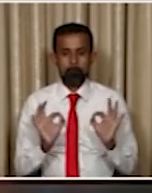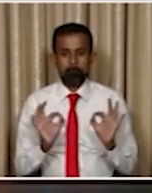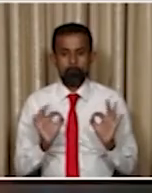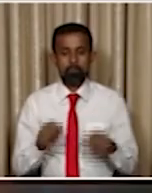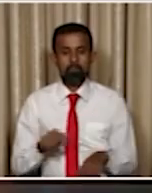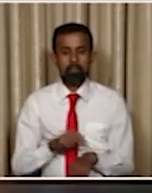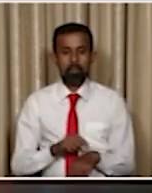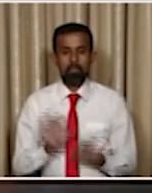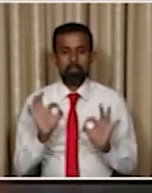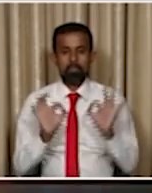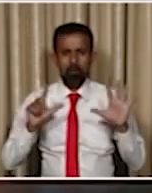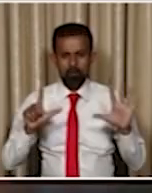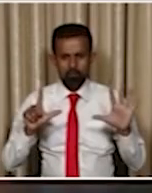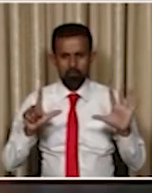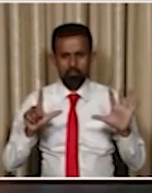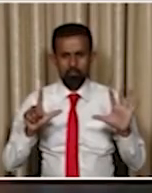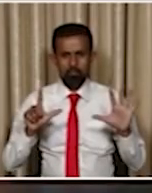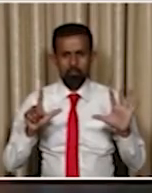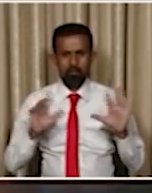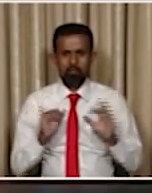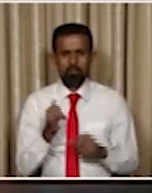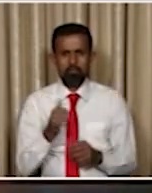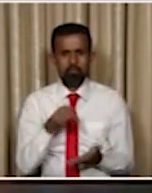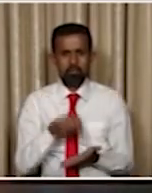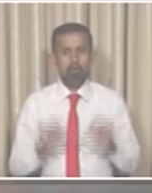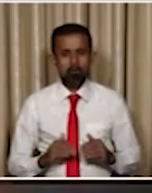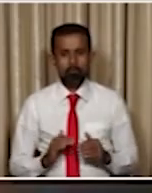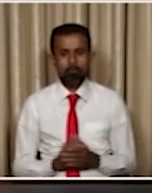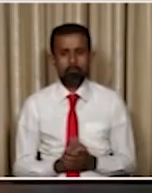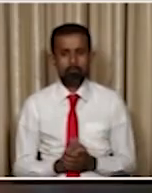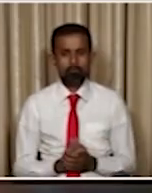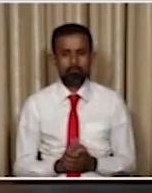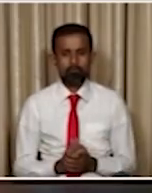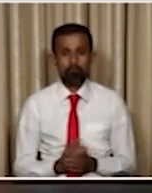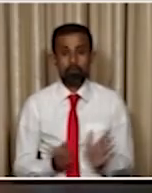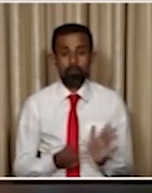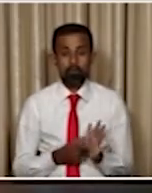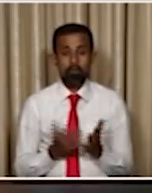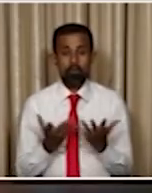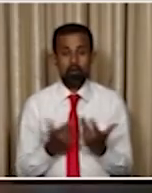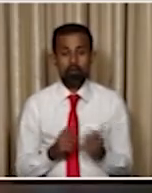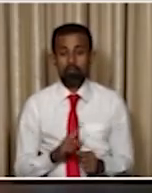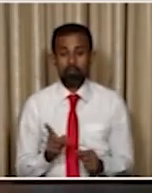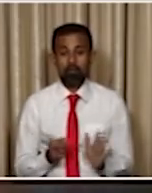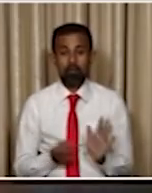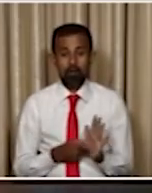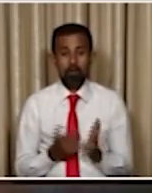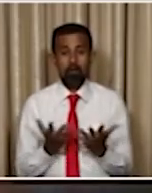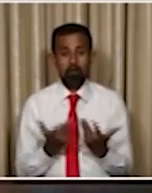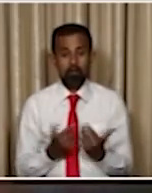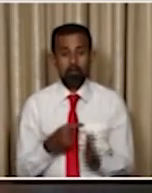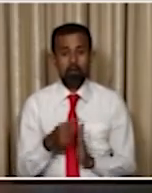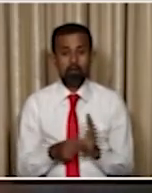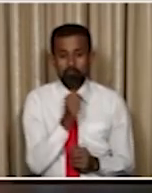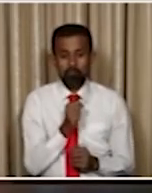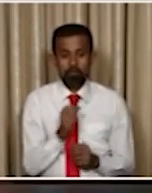අද 8%ට 7%ට සහ සමහර තැන්වල ඊටත් අඩුවට වැටිලා. ඉතින් මේ ලක්ෂ සංඛ්‍යාත දසලක්ෂ සංඛ්‍යාත අපේ රටේ